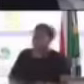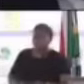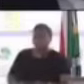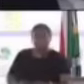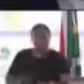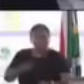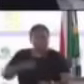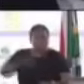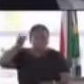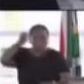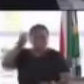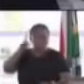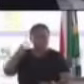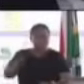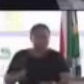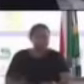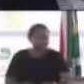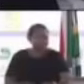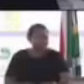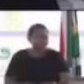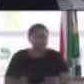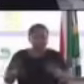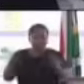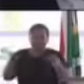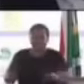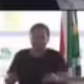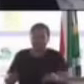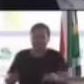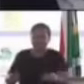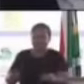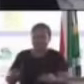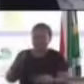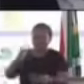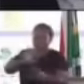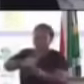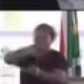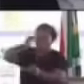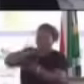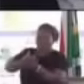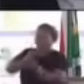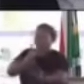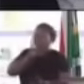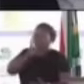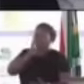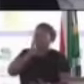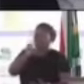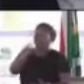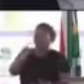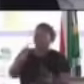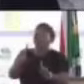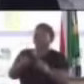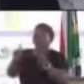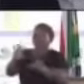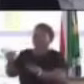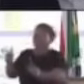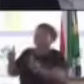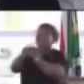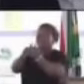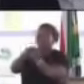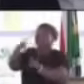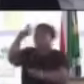Ngiyazi ukuthi la kunama trust amaningi kodwa ngokubambisana namakhosi